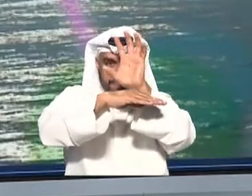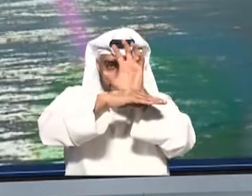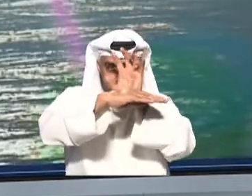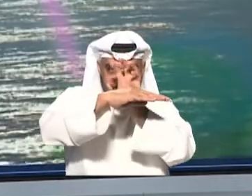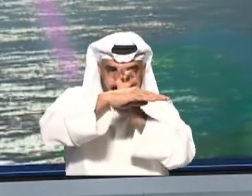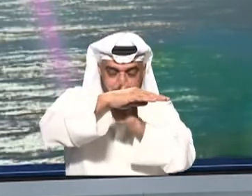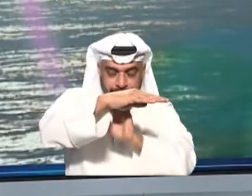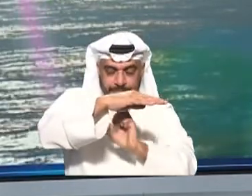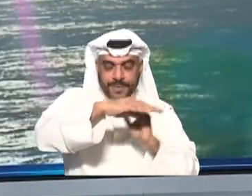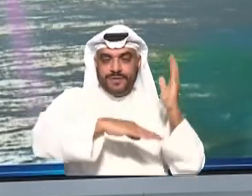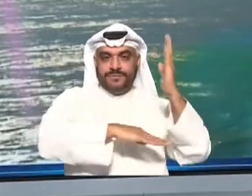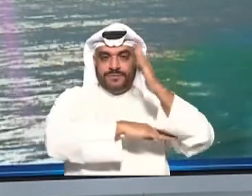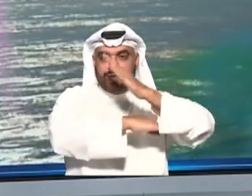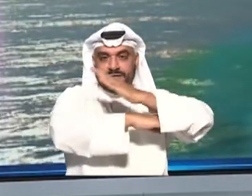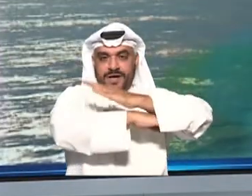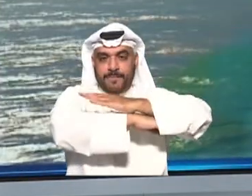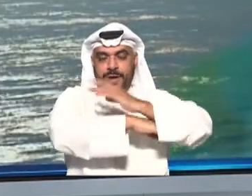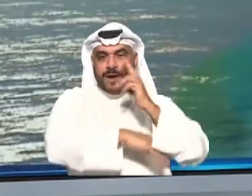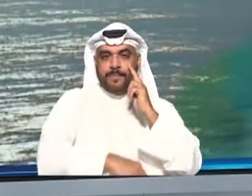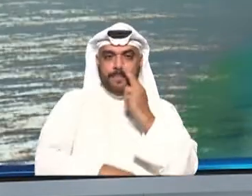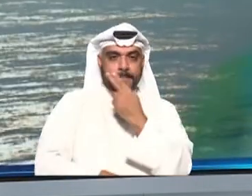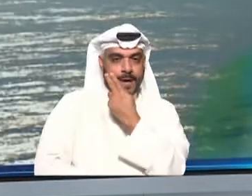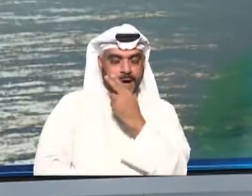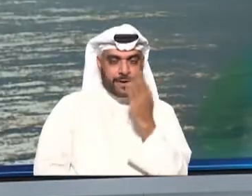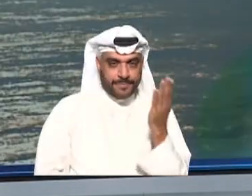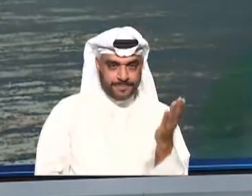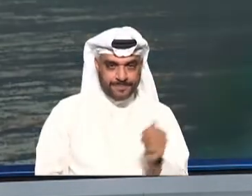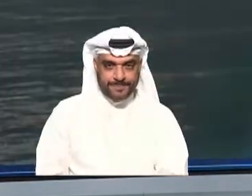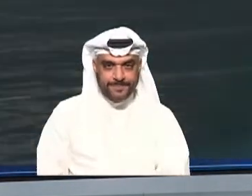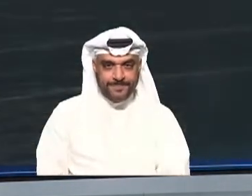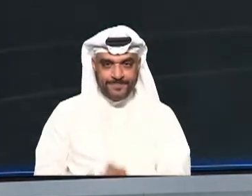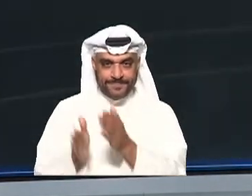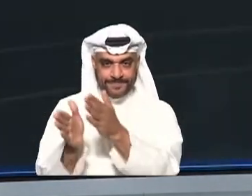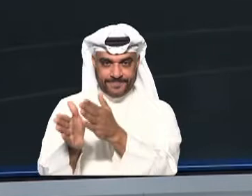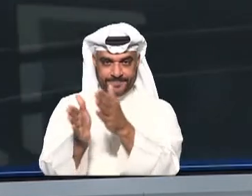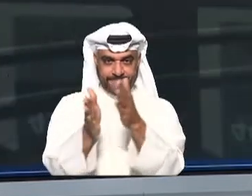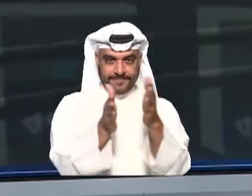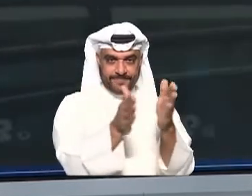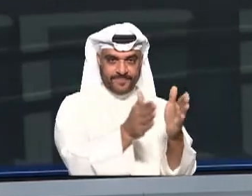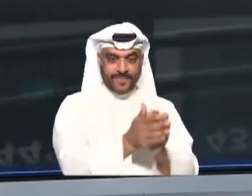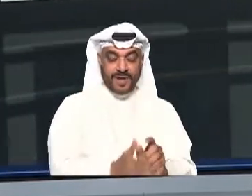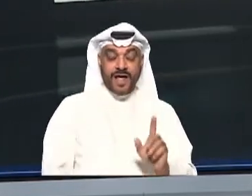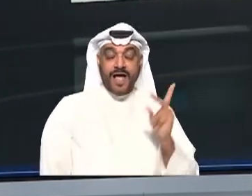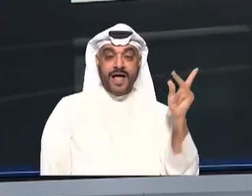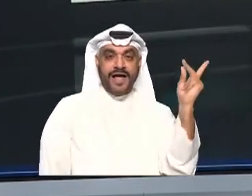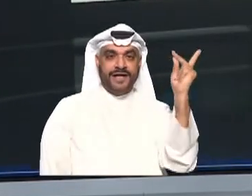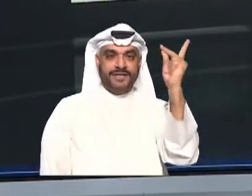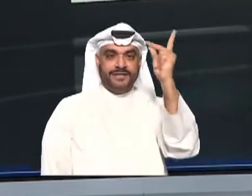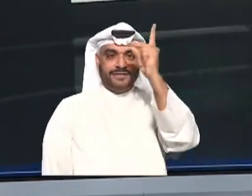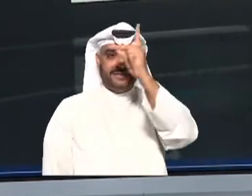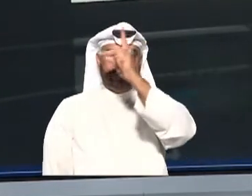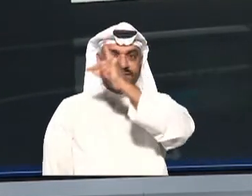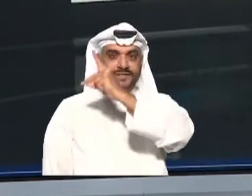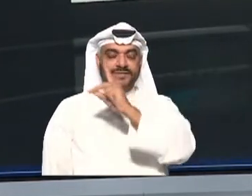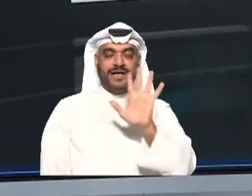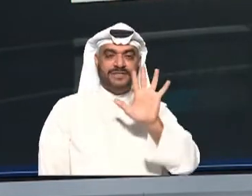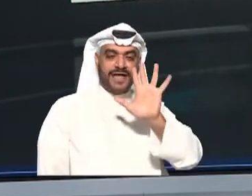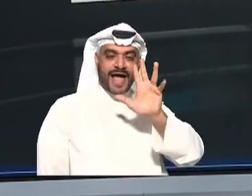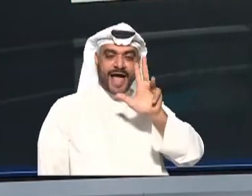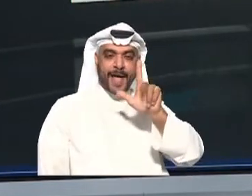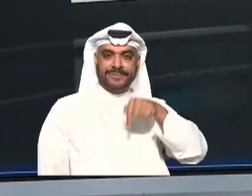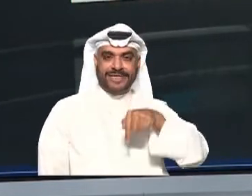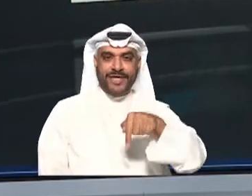5:23 موعد أذان المغرب الساعة 6:15 بالنسبة للطقس المتوقع لمدينة الكويت خلال 5 أيام القادمة إن شاء